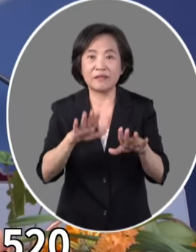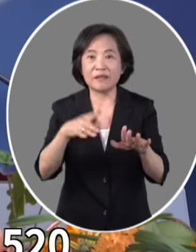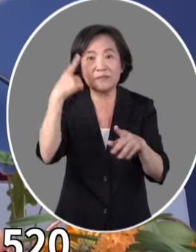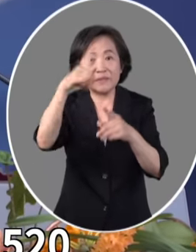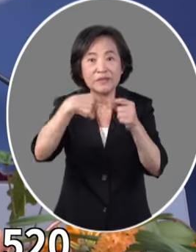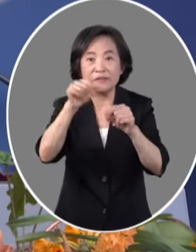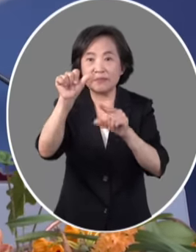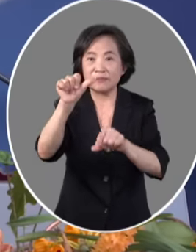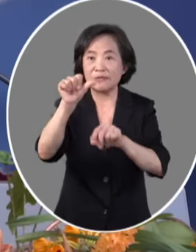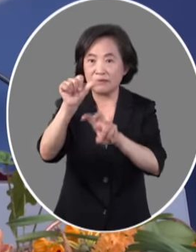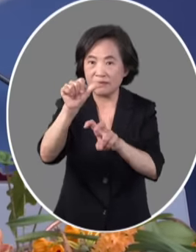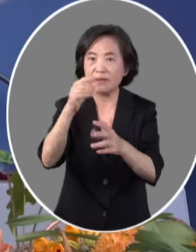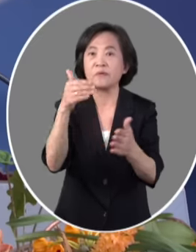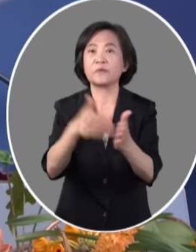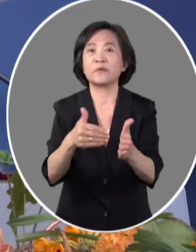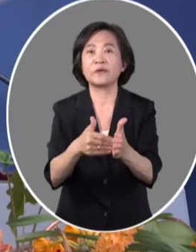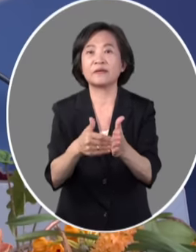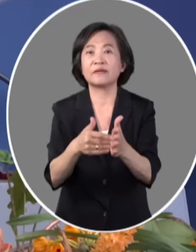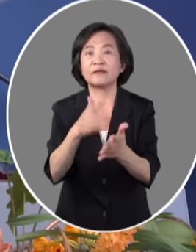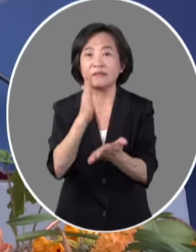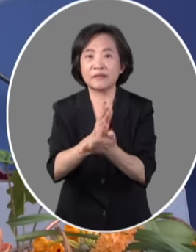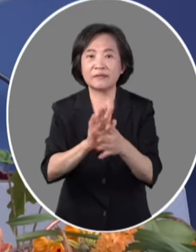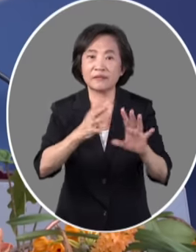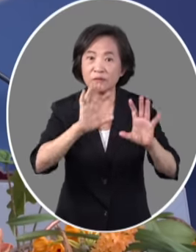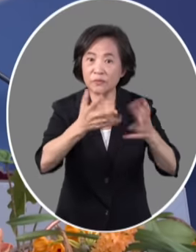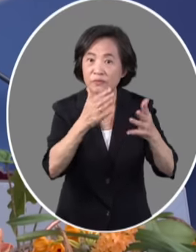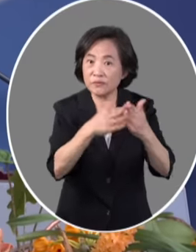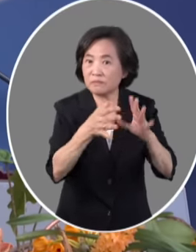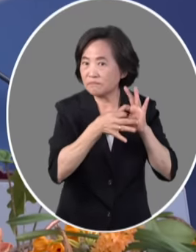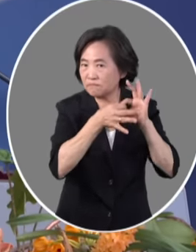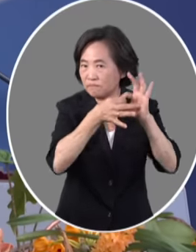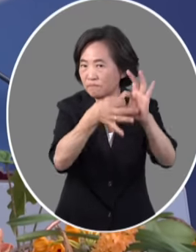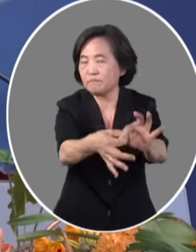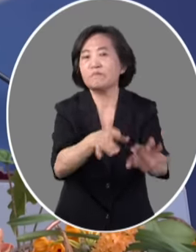年的520，但国家要继续前进。